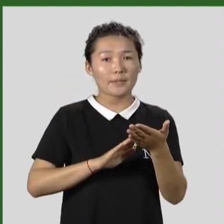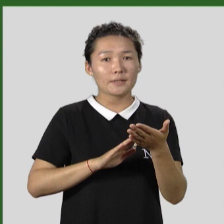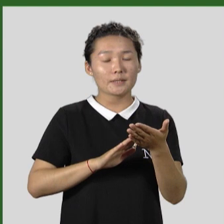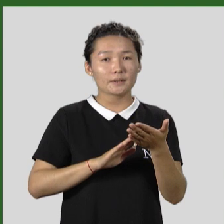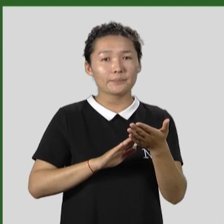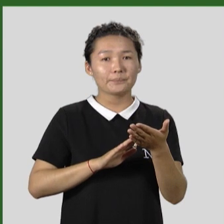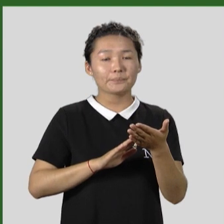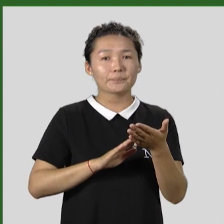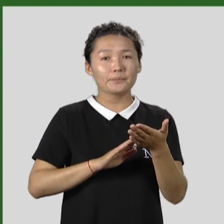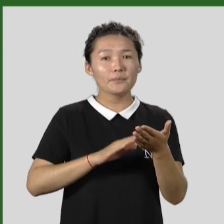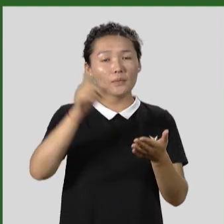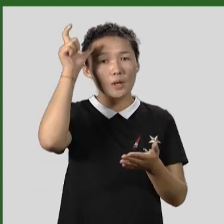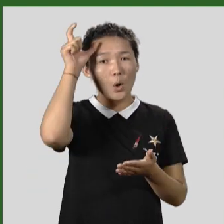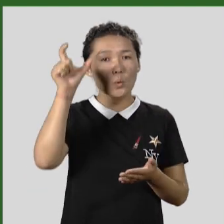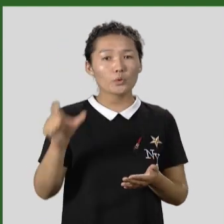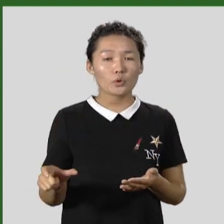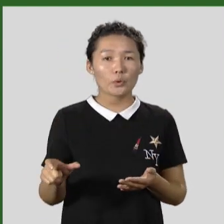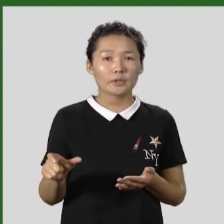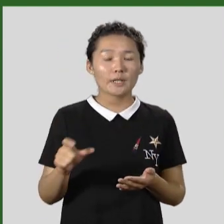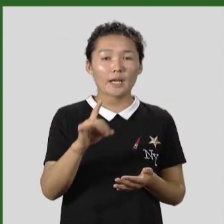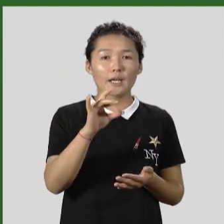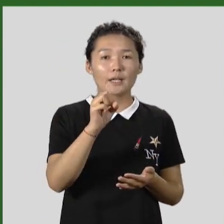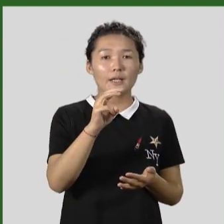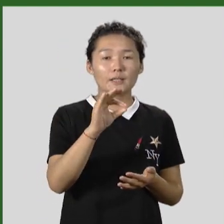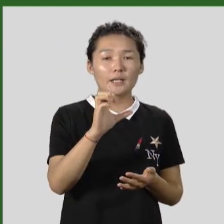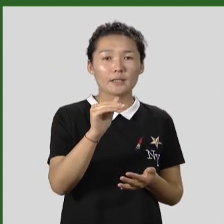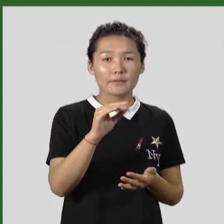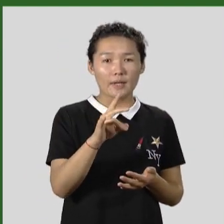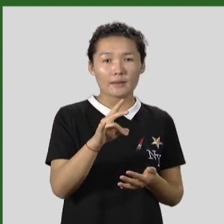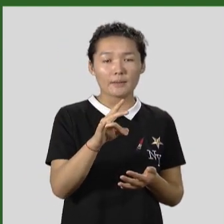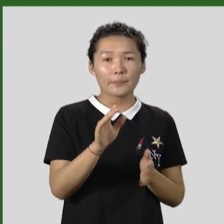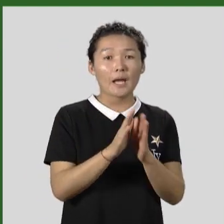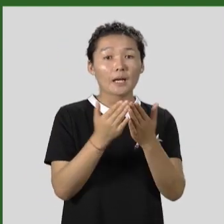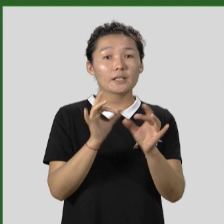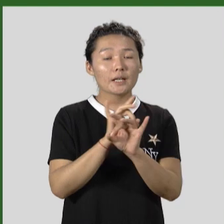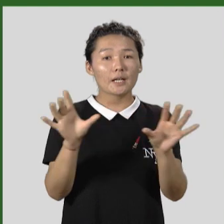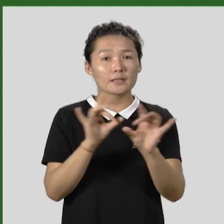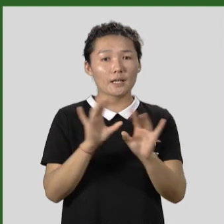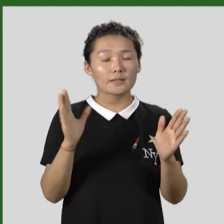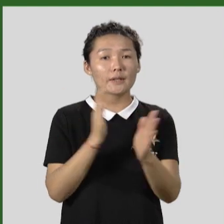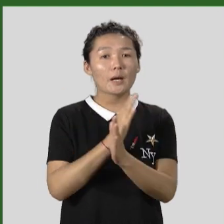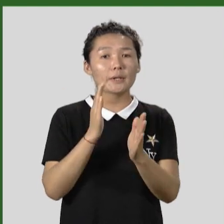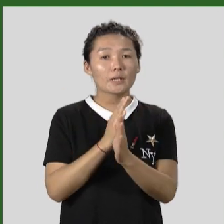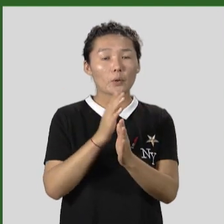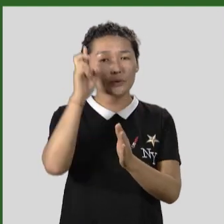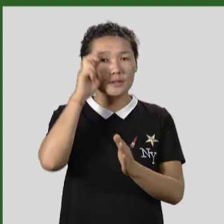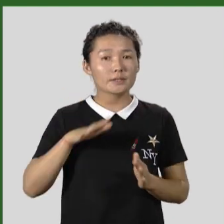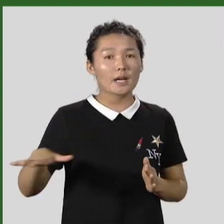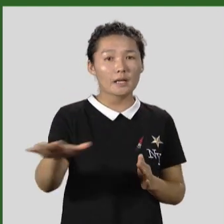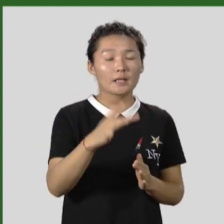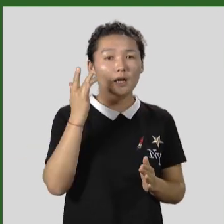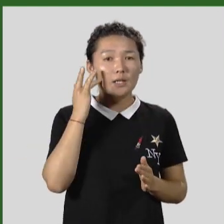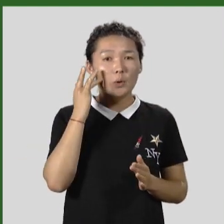до нашей эры ученый Эратосфен. Она рассказывала о природе стран, лежащих на